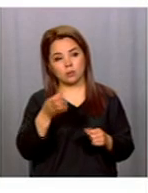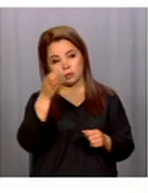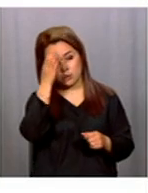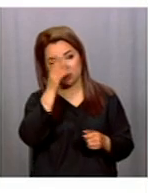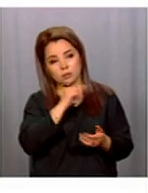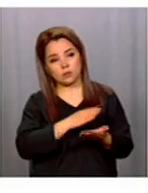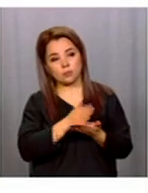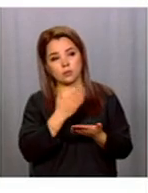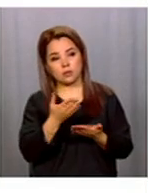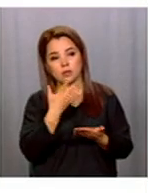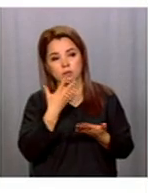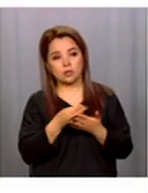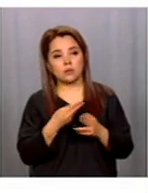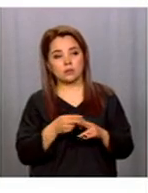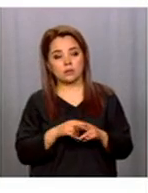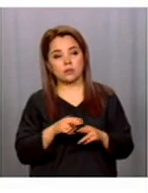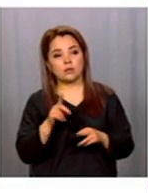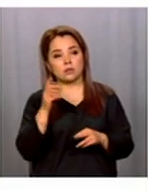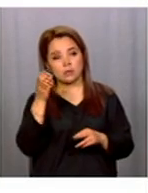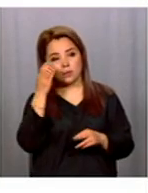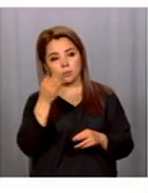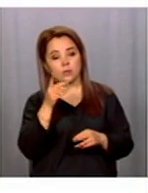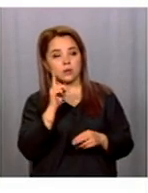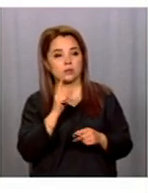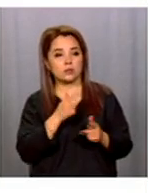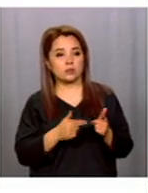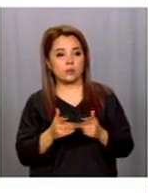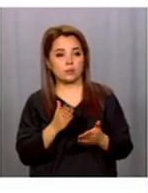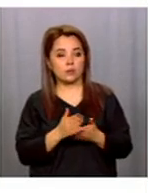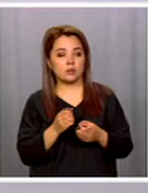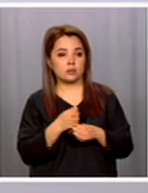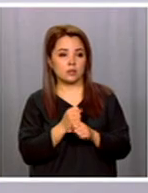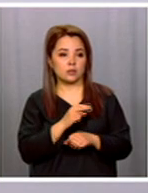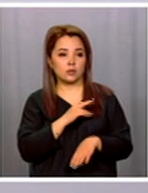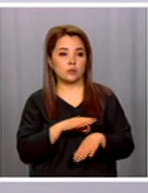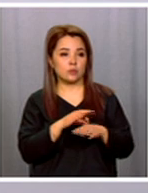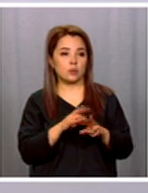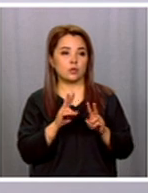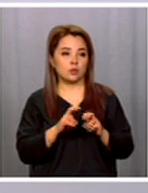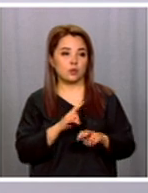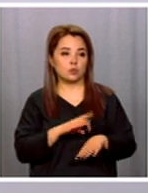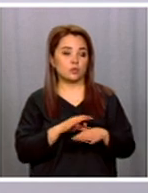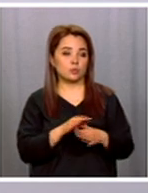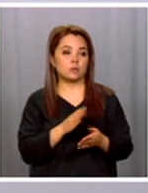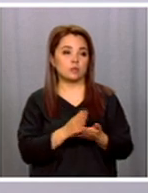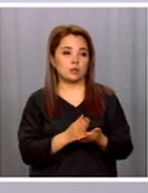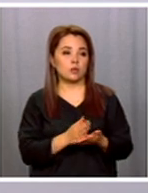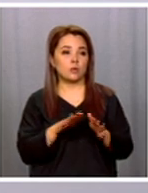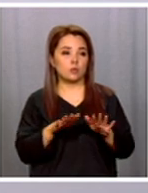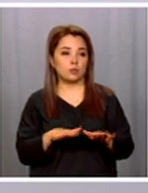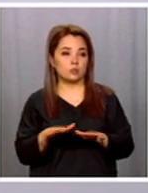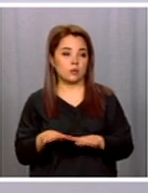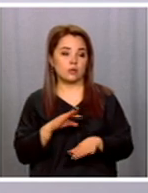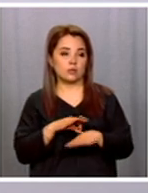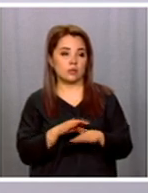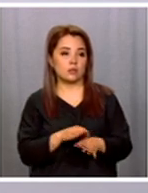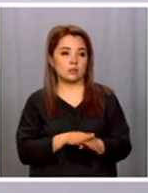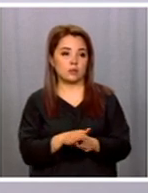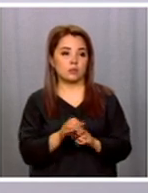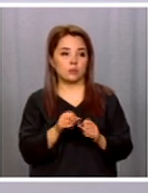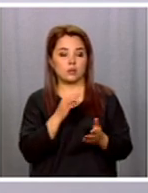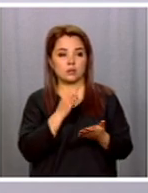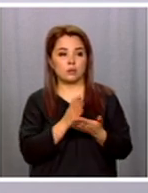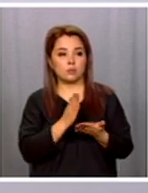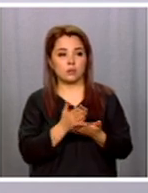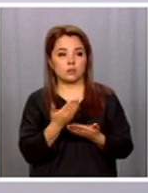қызметтер, бұл жерде ғылыми әзірлемелер, сонымен қатар зертханалық зерттеулер жүргізетін орындардың қызметін айтуға болады.